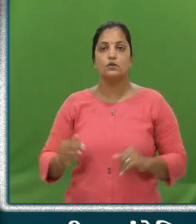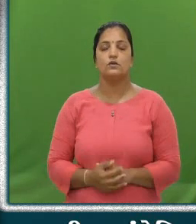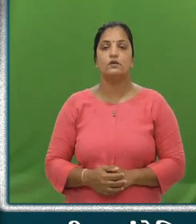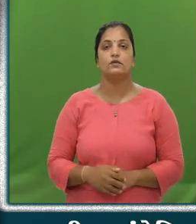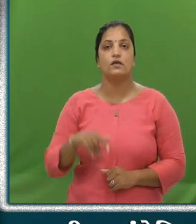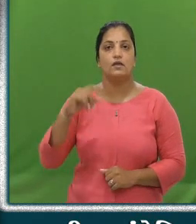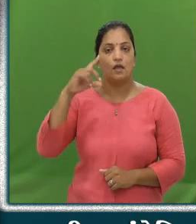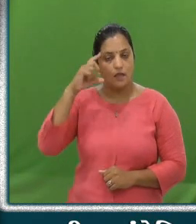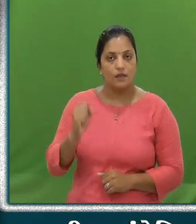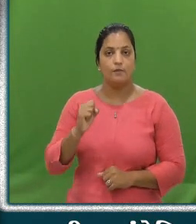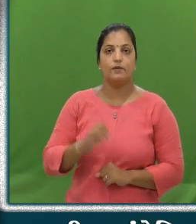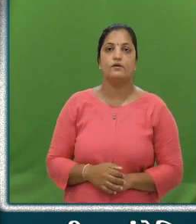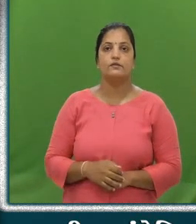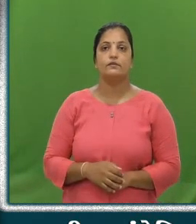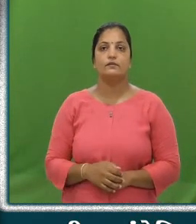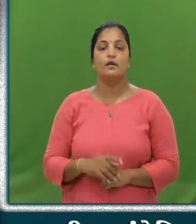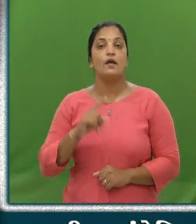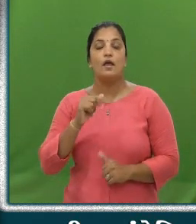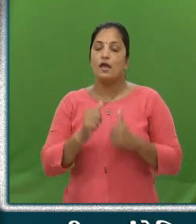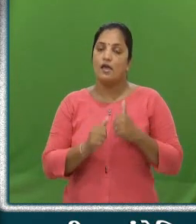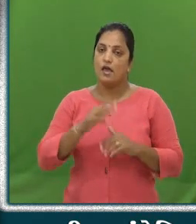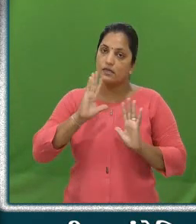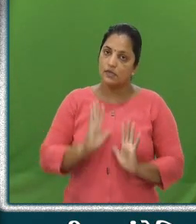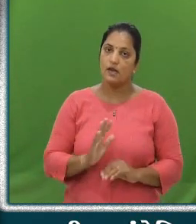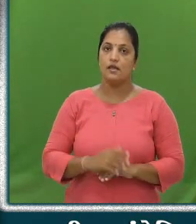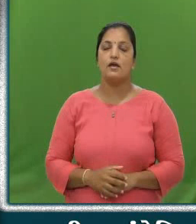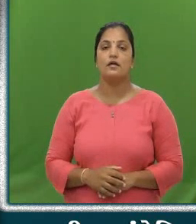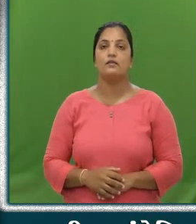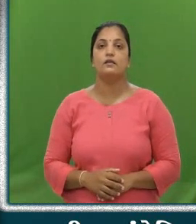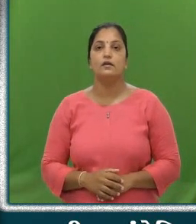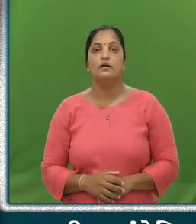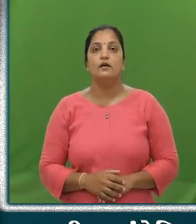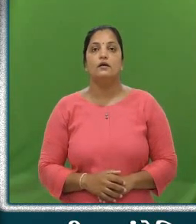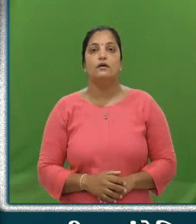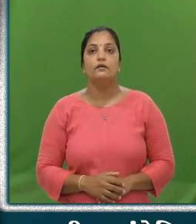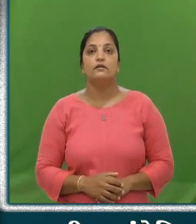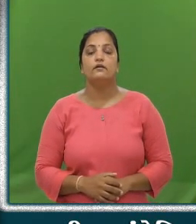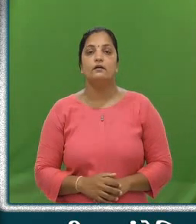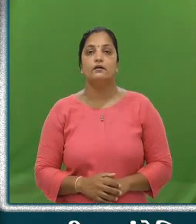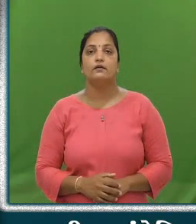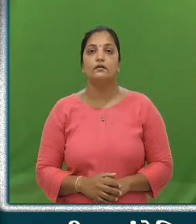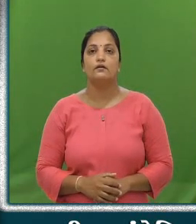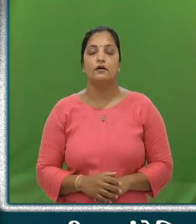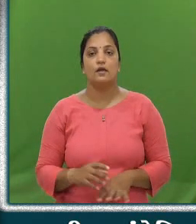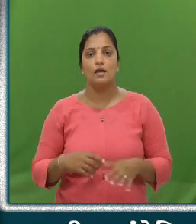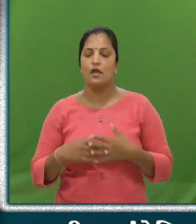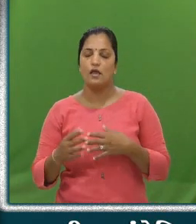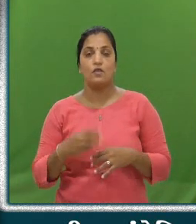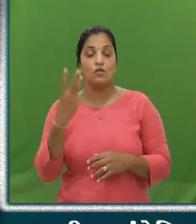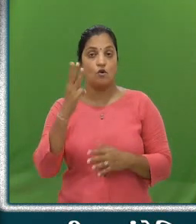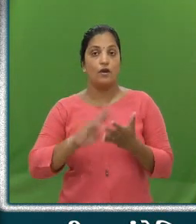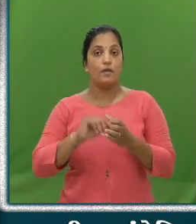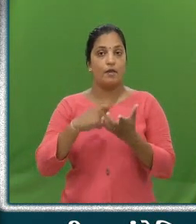મિત્ર આ રીતે યાદ રાખવાનું છે પરીક્ષાની અંદર જે કહેવામાં આવે છે ત્રણ ગુણનો આ રીતે પ્રશ્ન